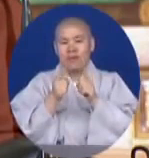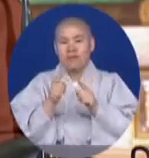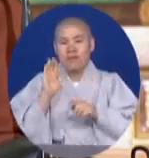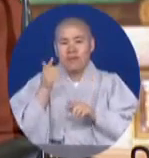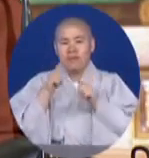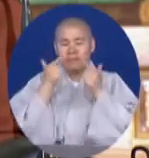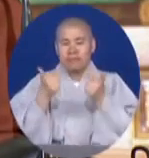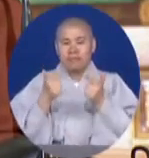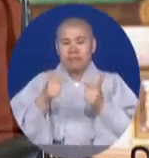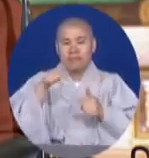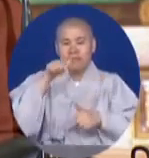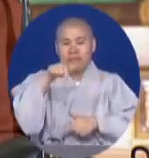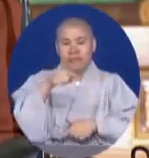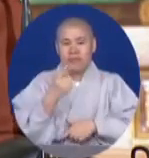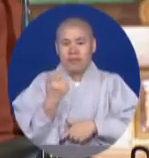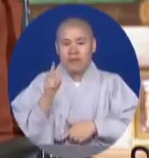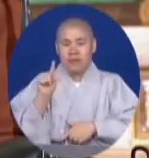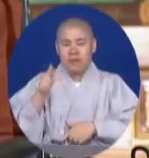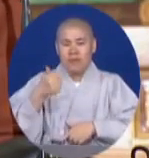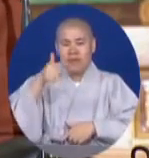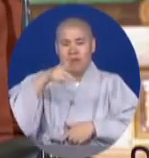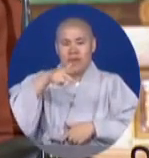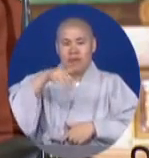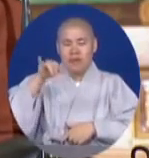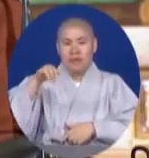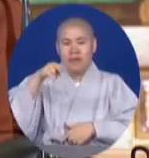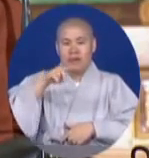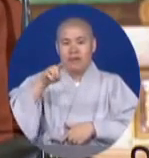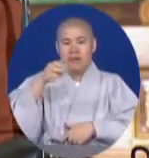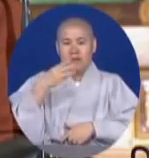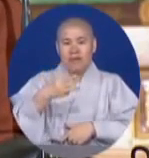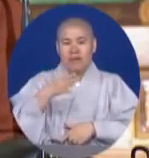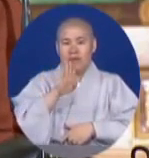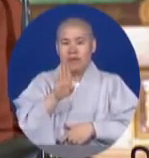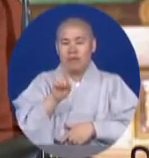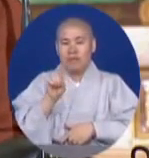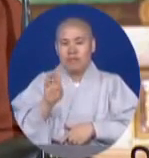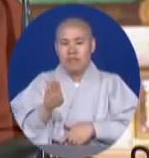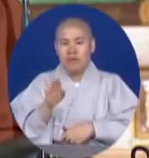그게 관기설법이에요. 근기를 보고 법을 설한다.